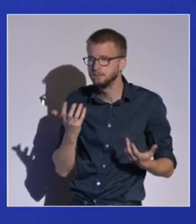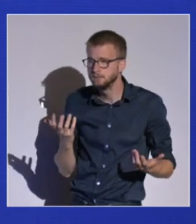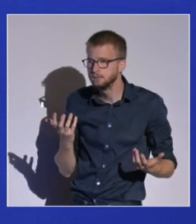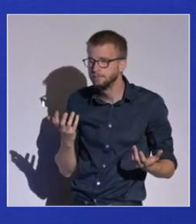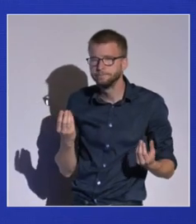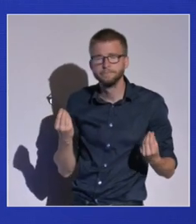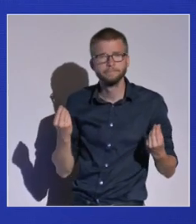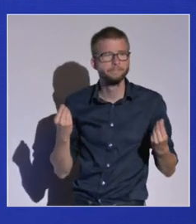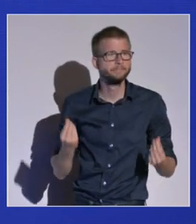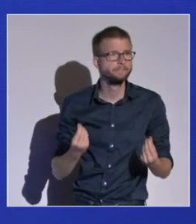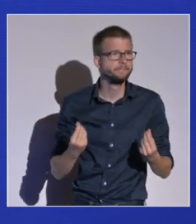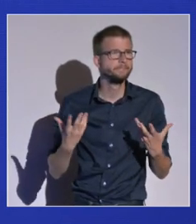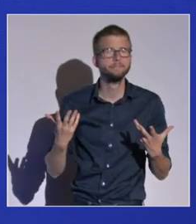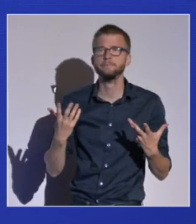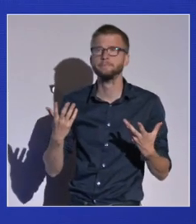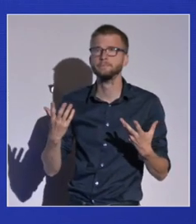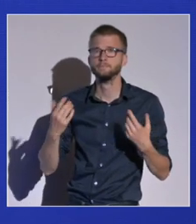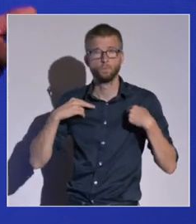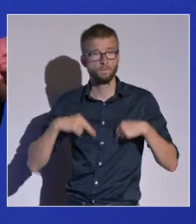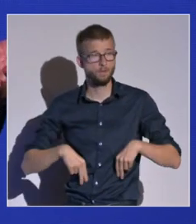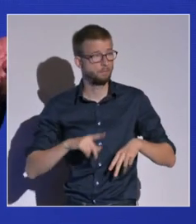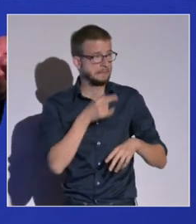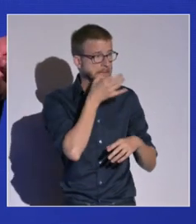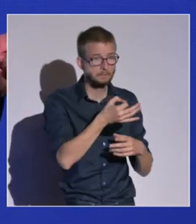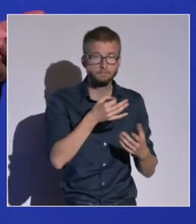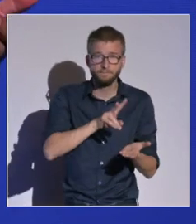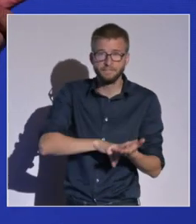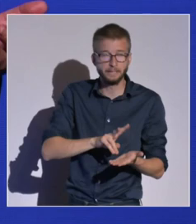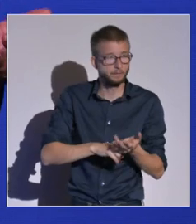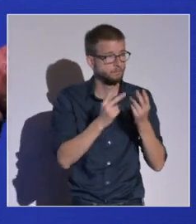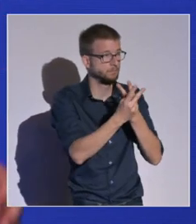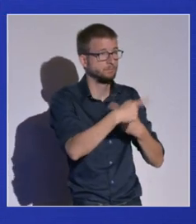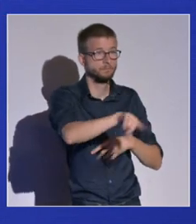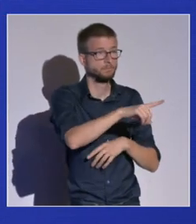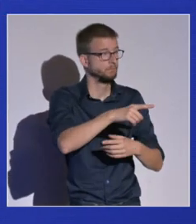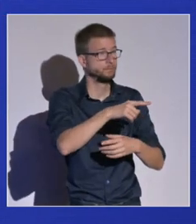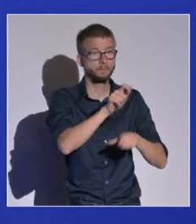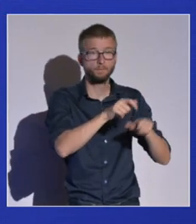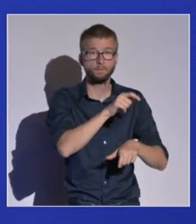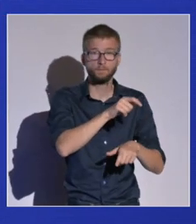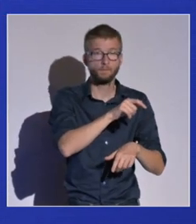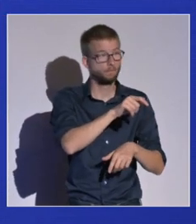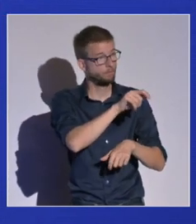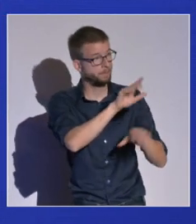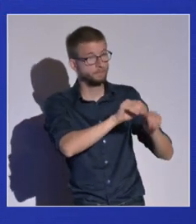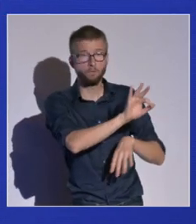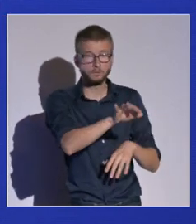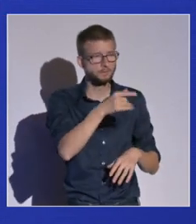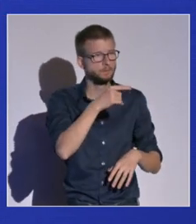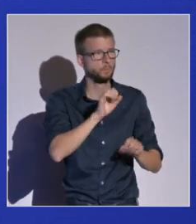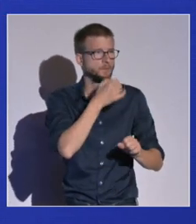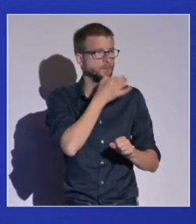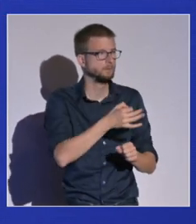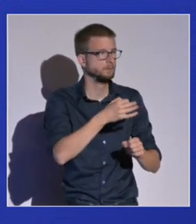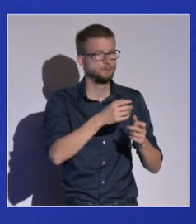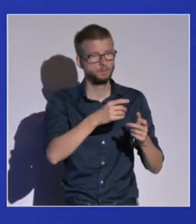ne fasse pas la vérité avec les Français sur une réforme qui aurait été prise complètement différemment. Et